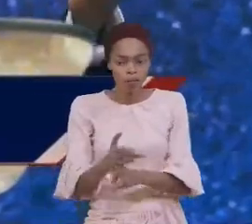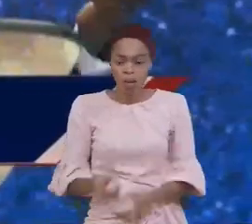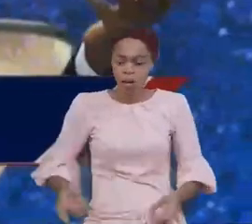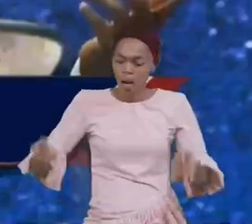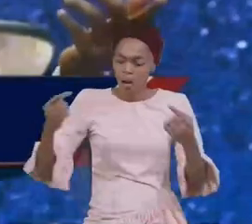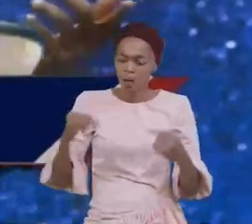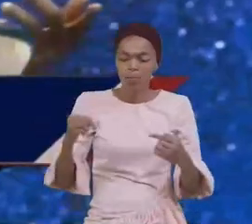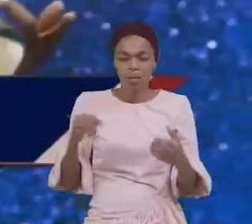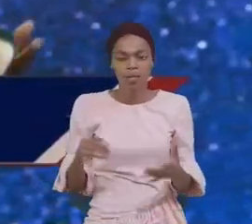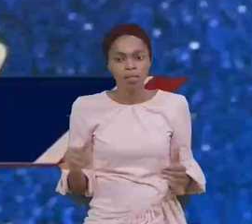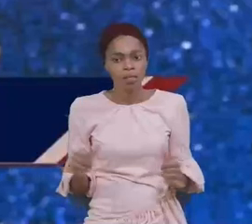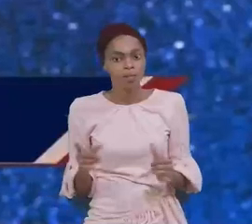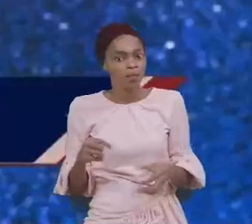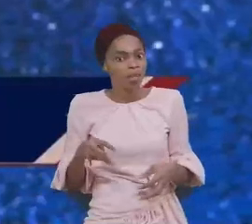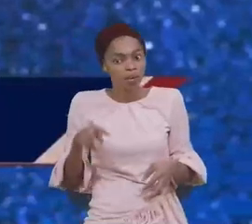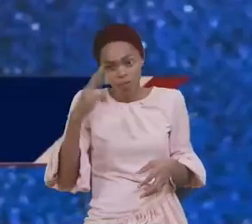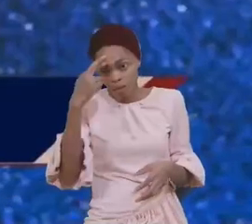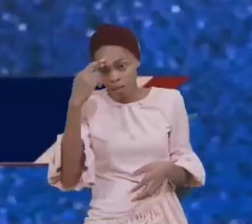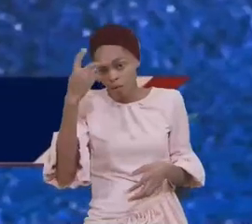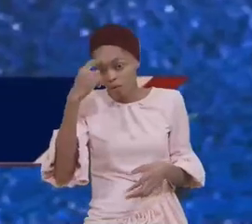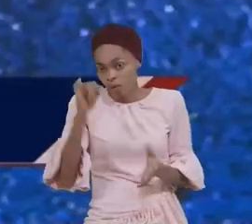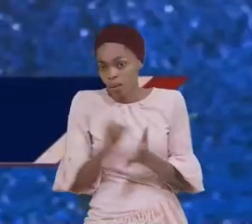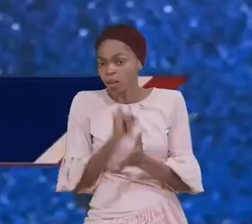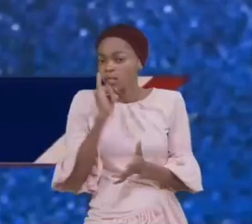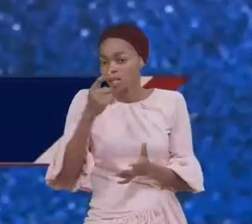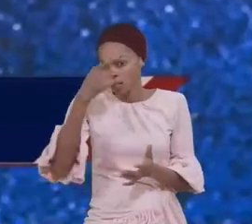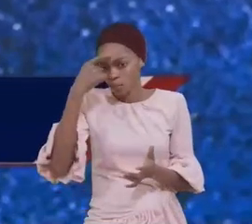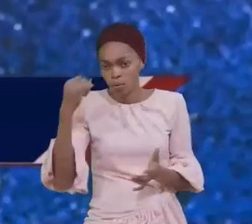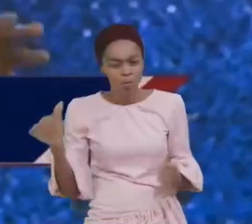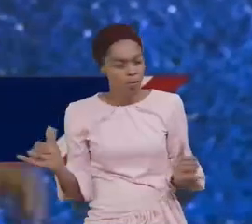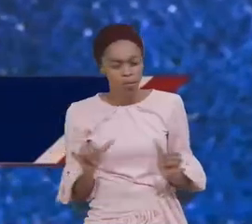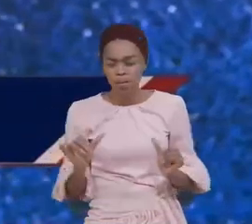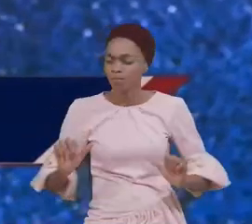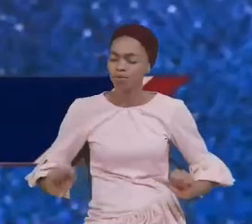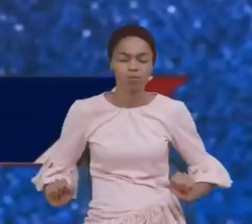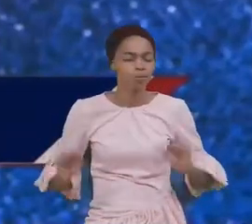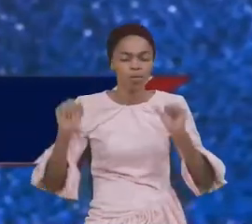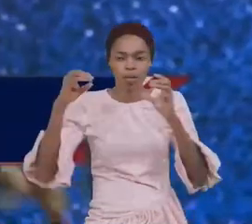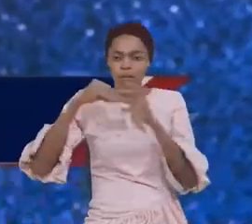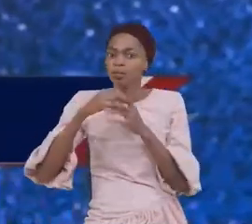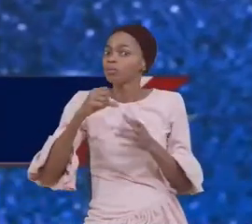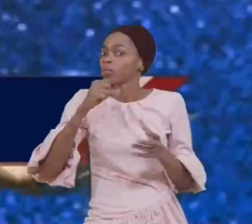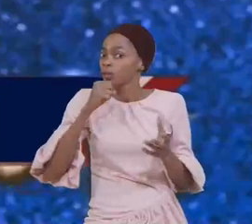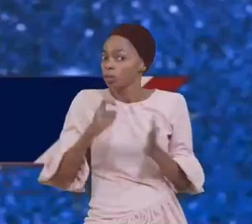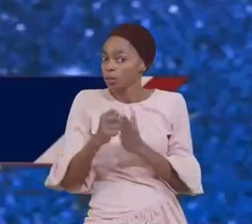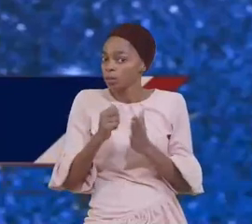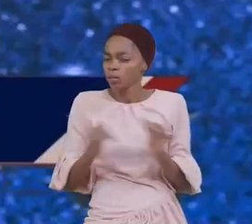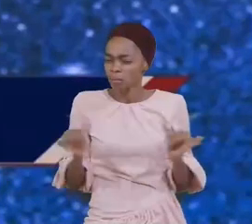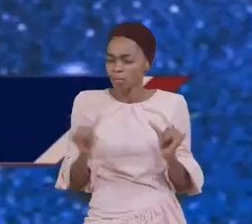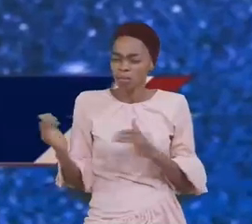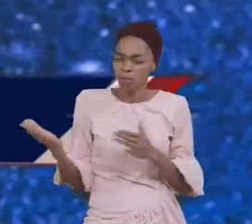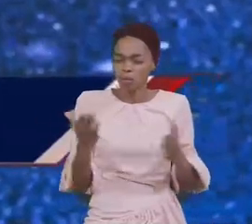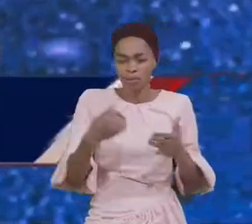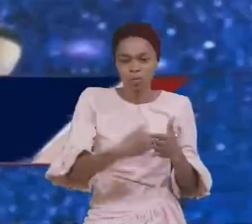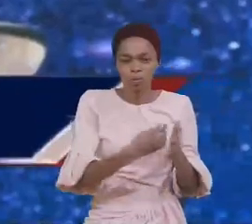Alors la raison pour laquelle cela est fait, c'est que la même consécration du passé, ils ont amené au nouveau la